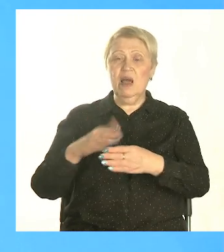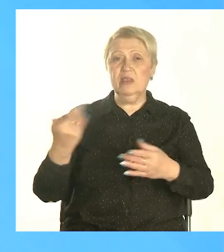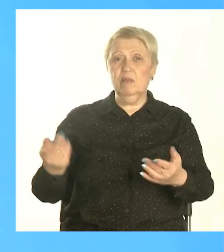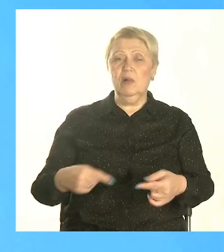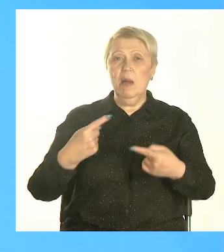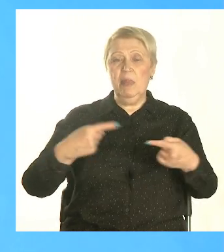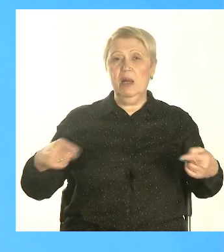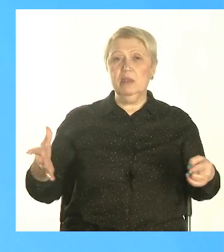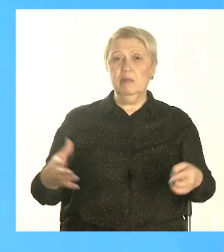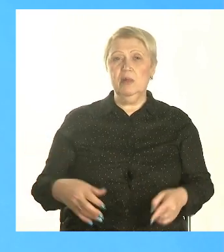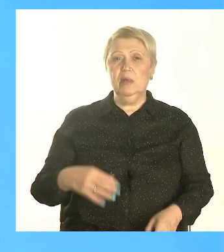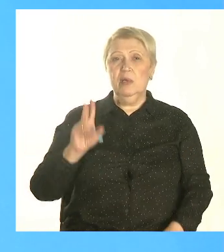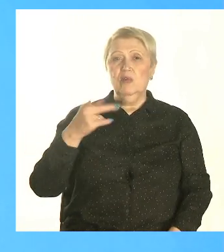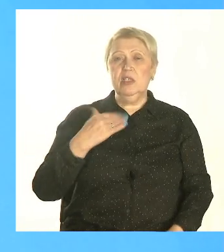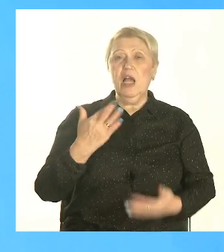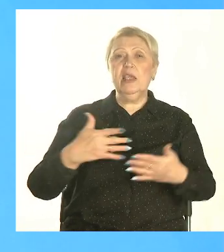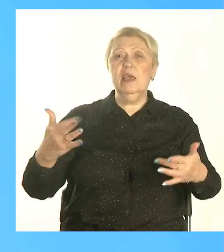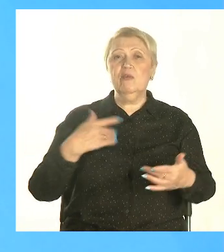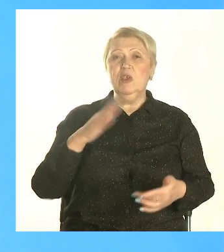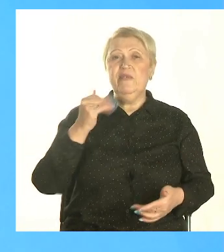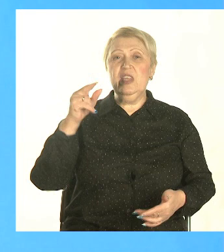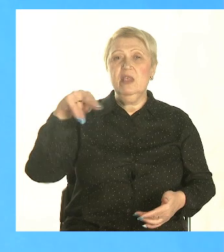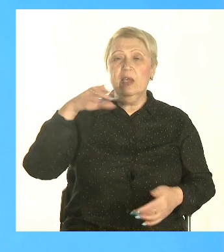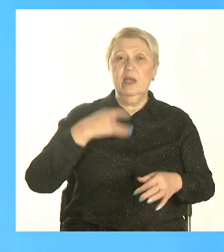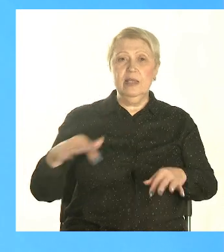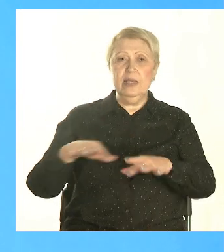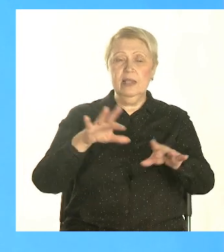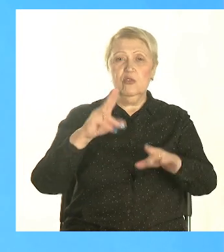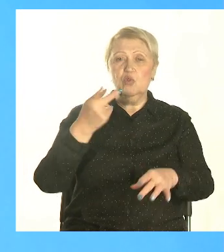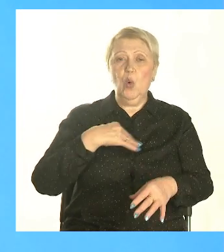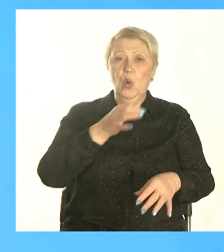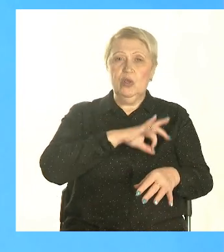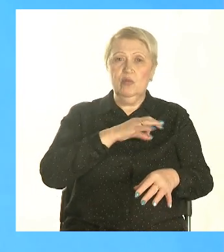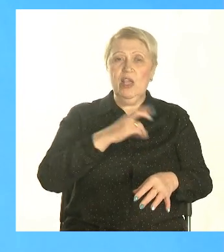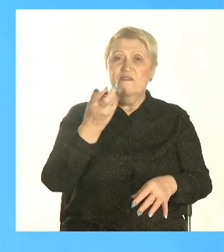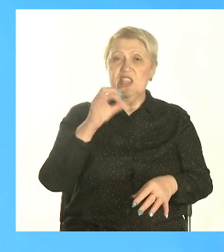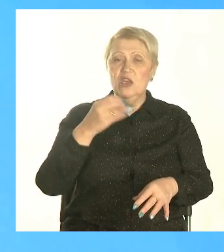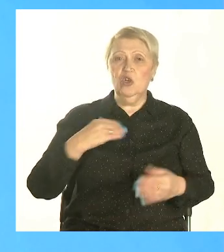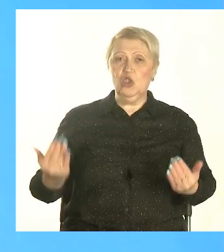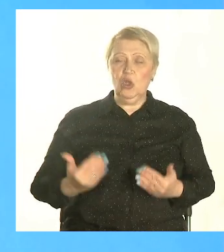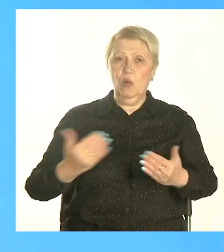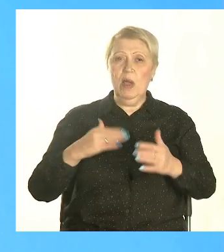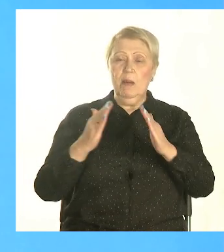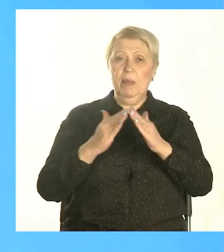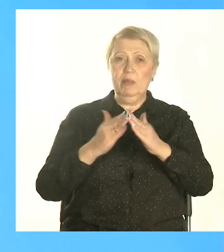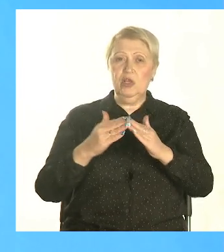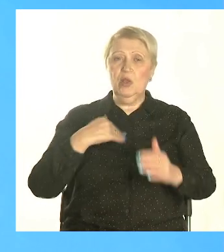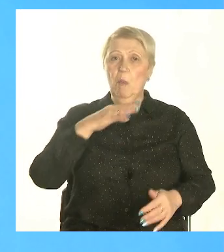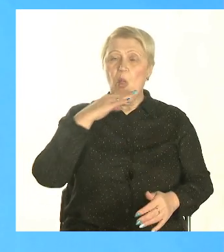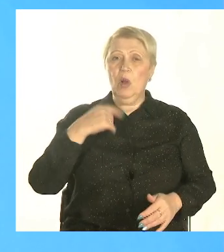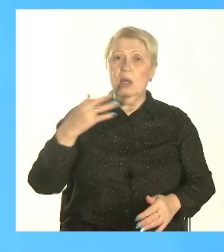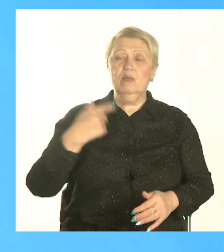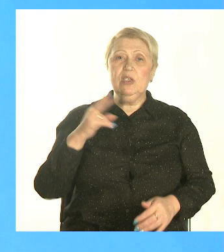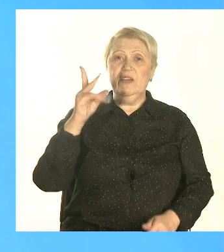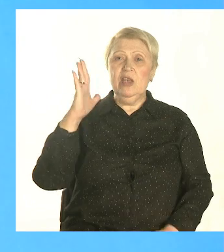скажем так, видов деятельности, которые осуществляет предприниматель в нежилом помещении, расположенном в многоквартирном доме. Что